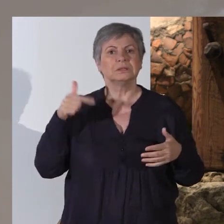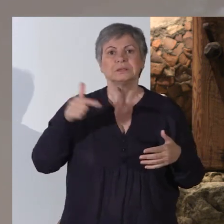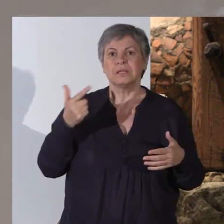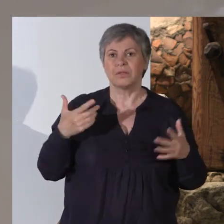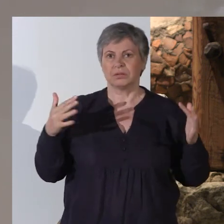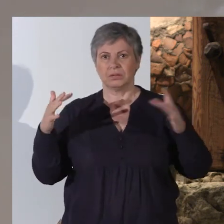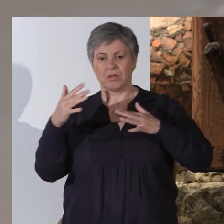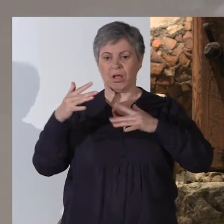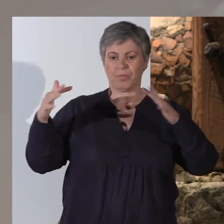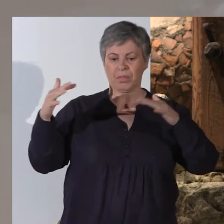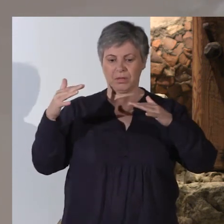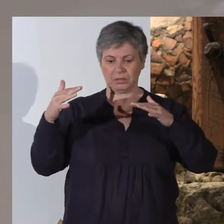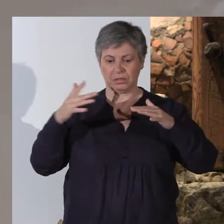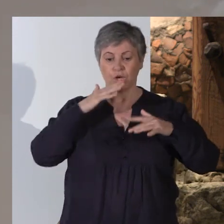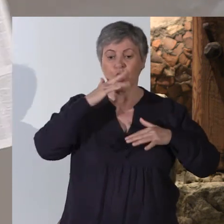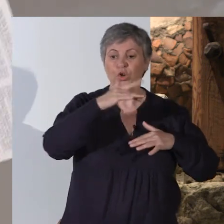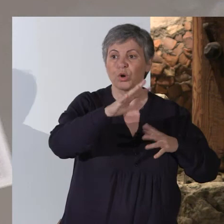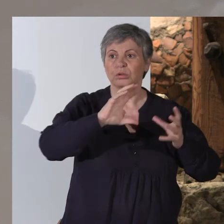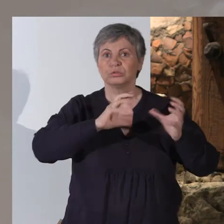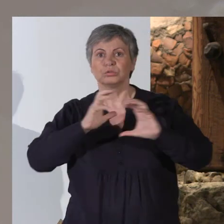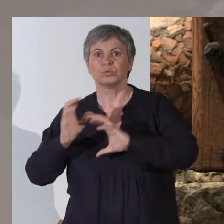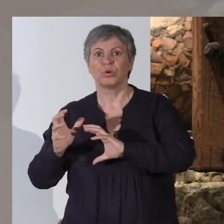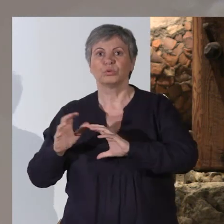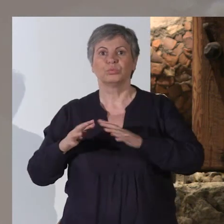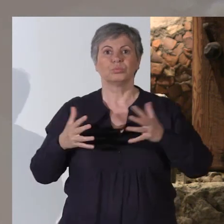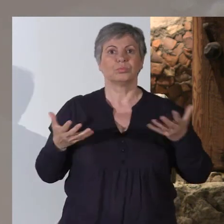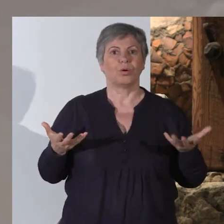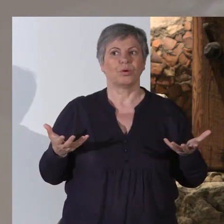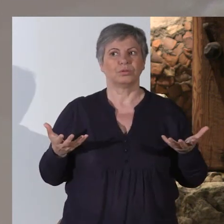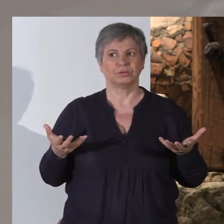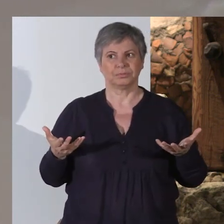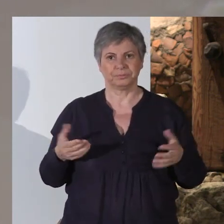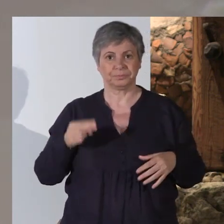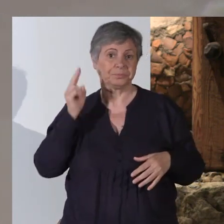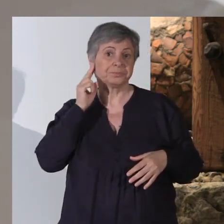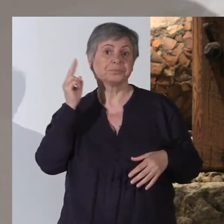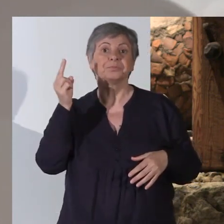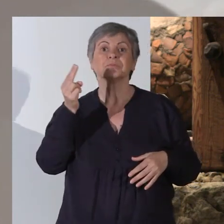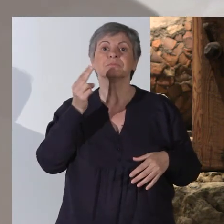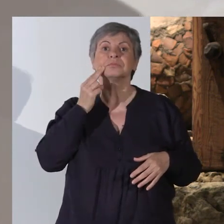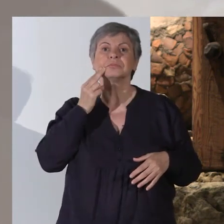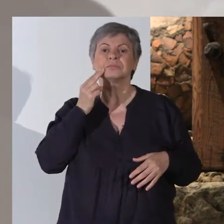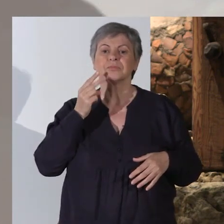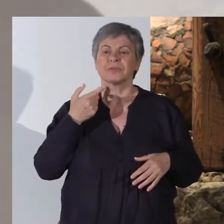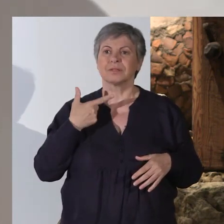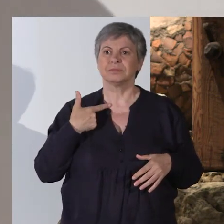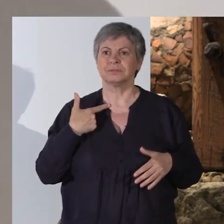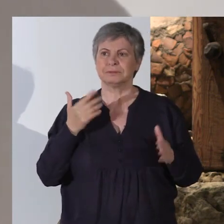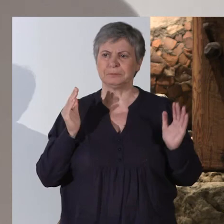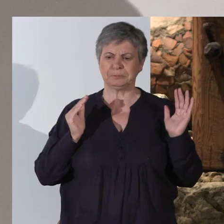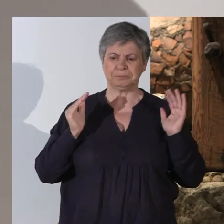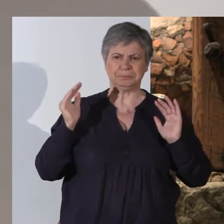κόσμοι οι δύο γλώσσες και να δούμε τι θα γίνει με αυτό ή οι κωφή ι ηθοποιοί του θεάτρου στην αρχή το αντιμετωπισαν με μία μικρή